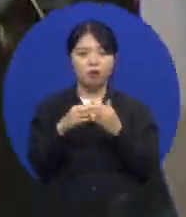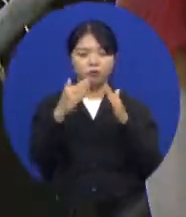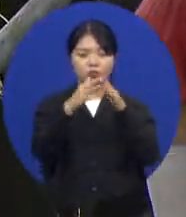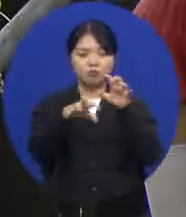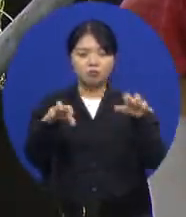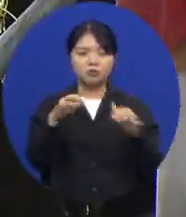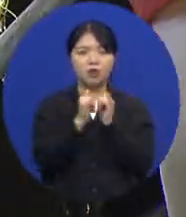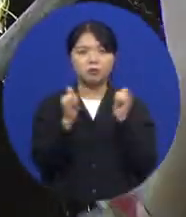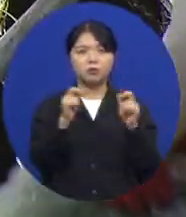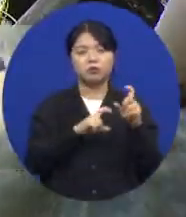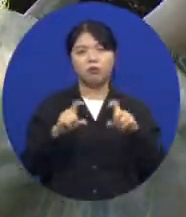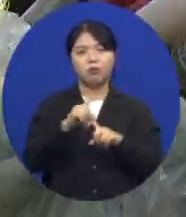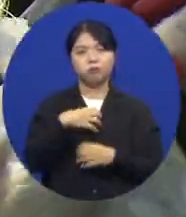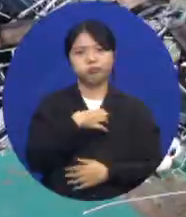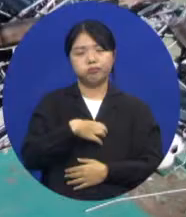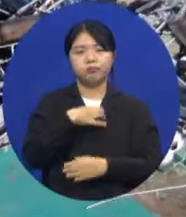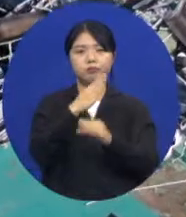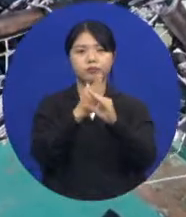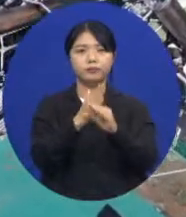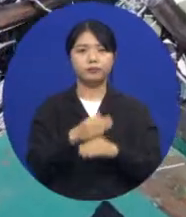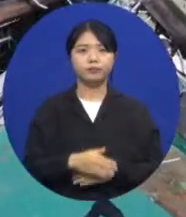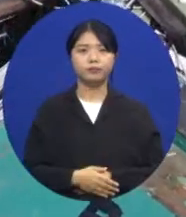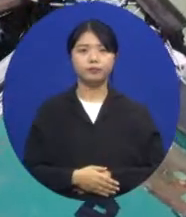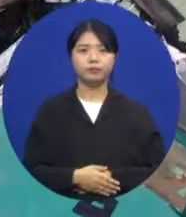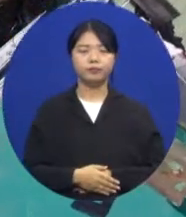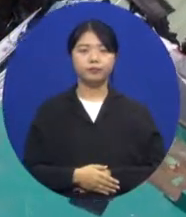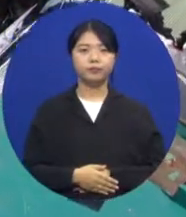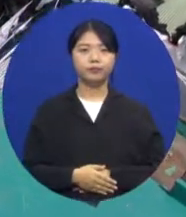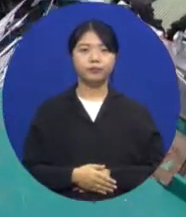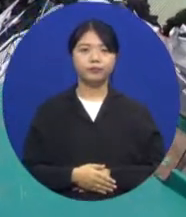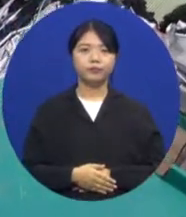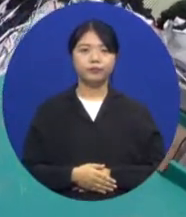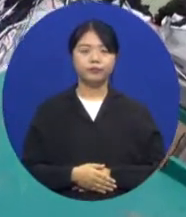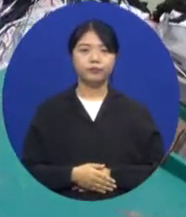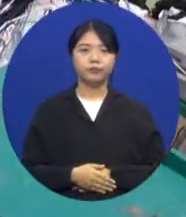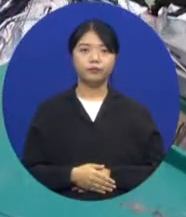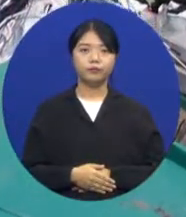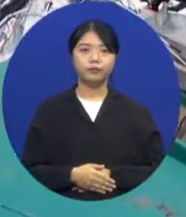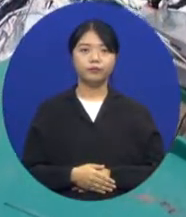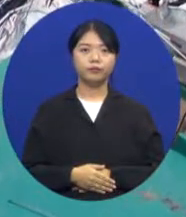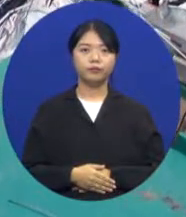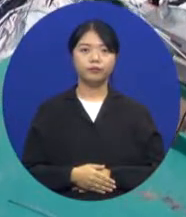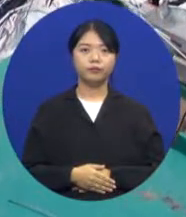지역 주민들의 근심이 깊어지고 있습니다. MBC 뉴스 이소연입니다.